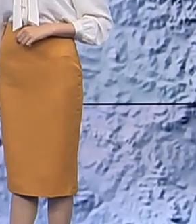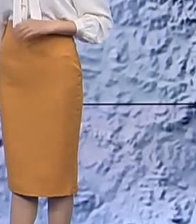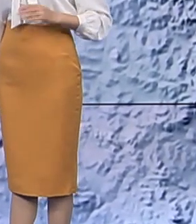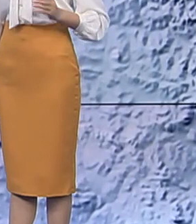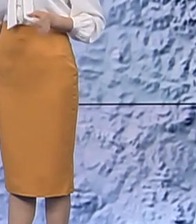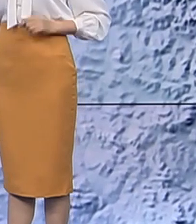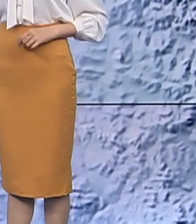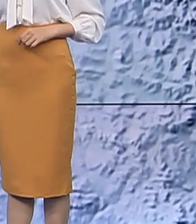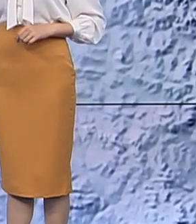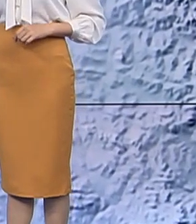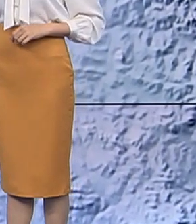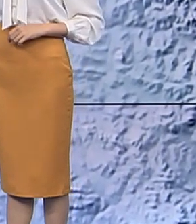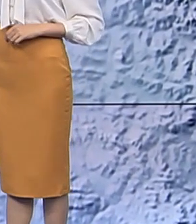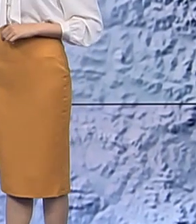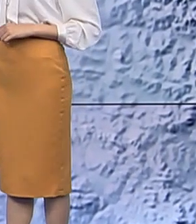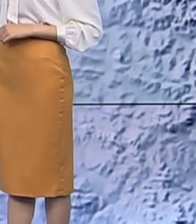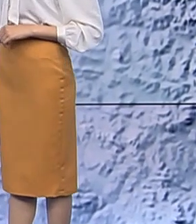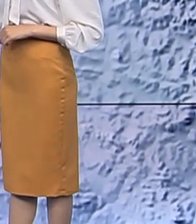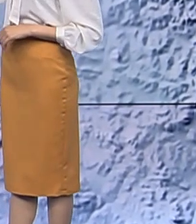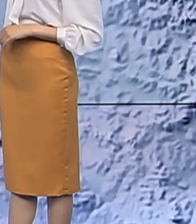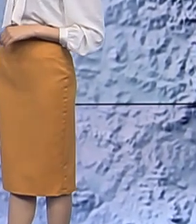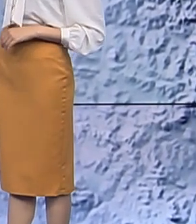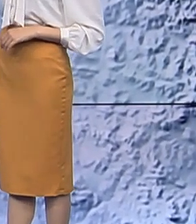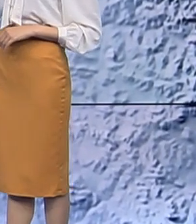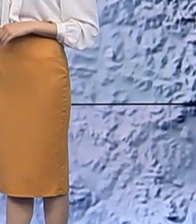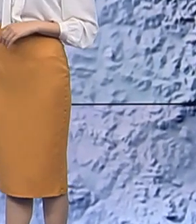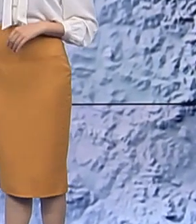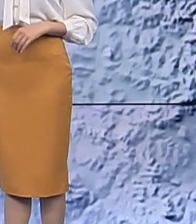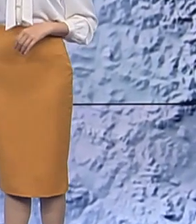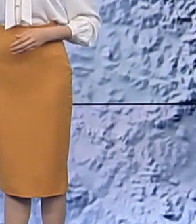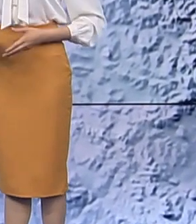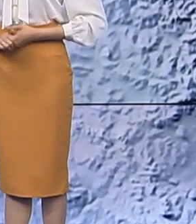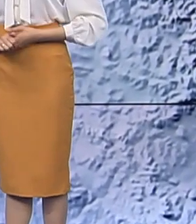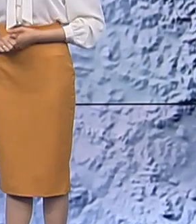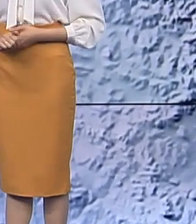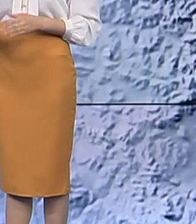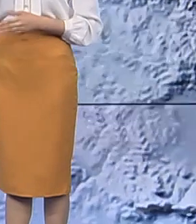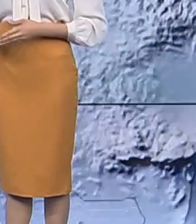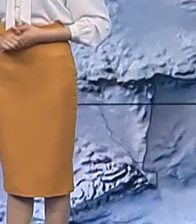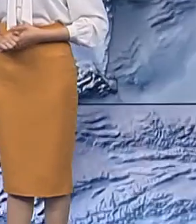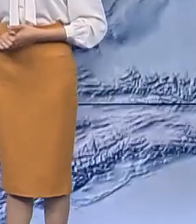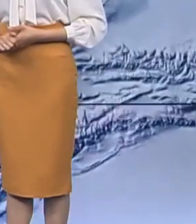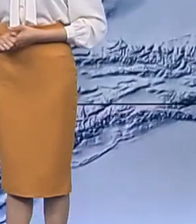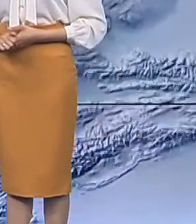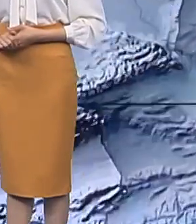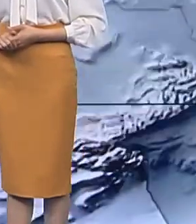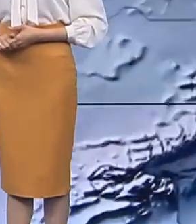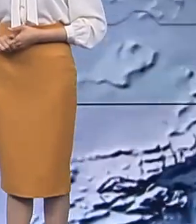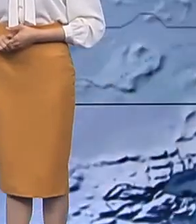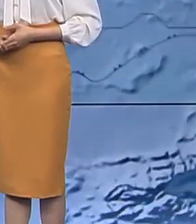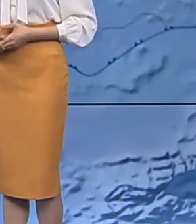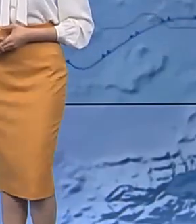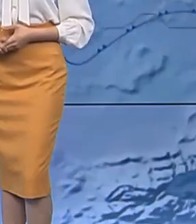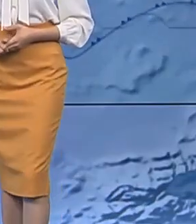көрсетеді. Павлодарда ауа температурасы күндіз 0-ден 23, түнде 9 градус жоғары. Орталыққа ойыссақ, Қарағандыда күн